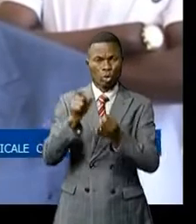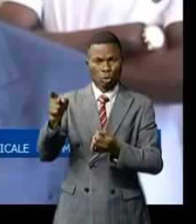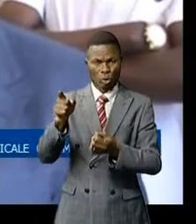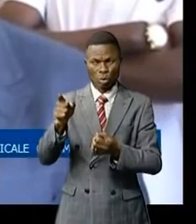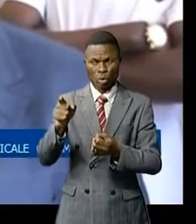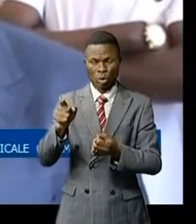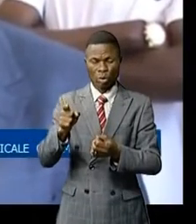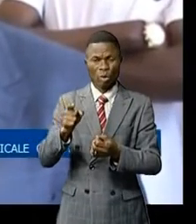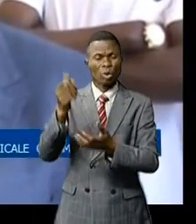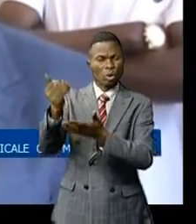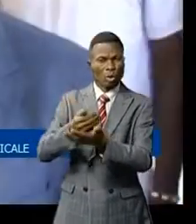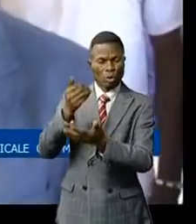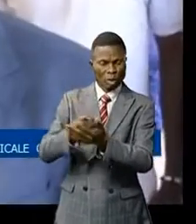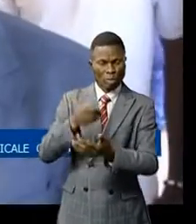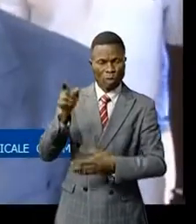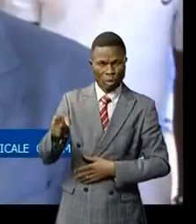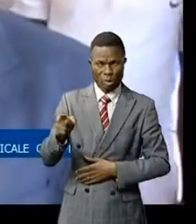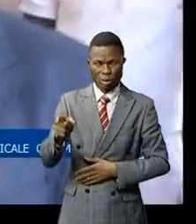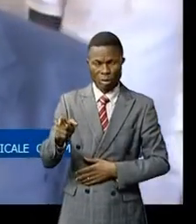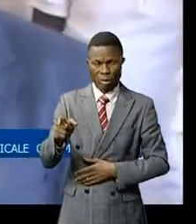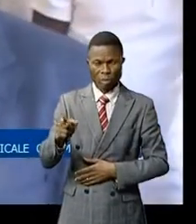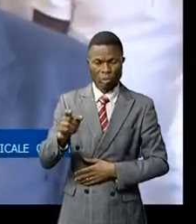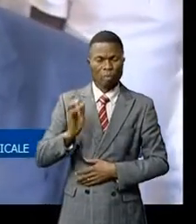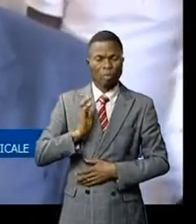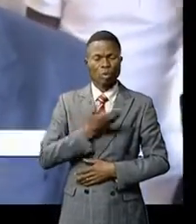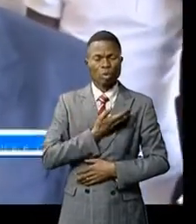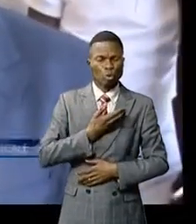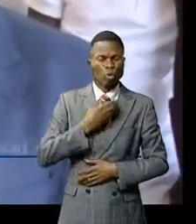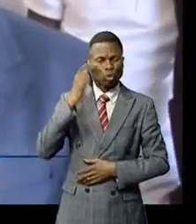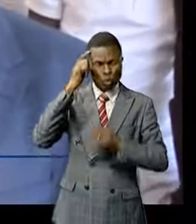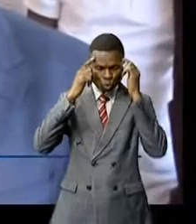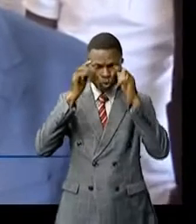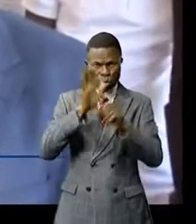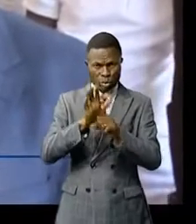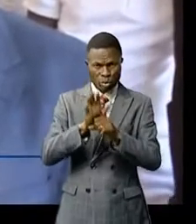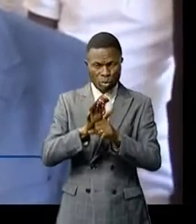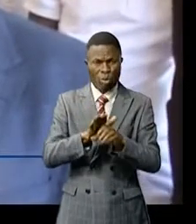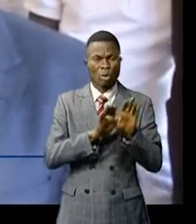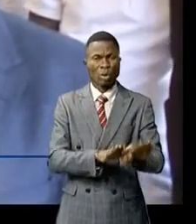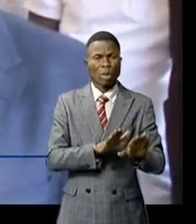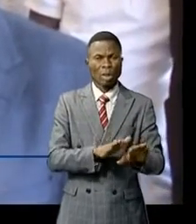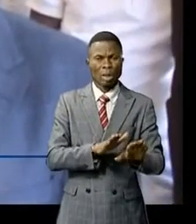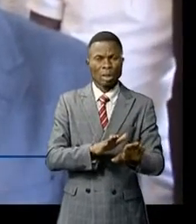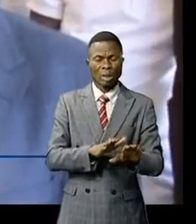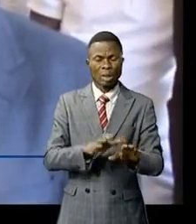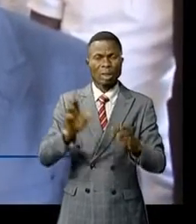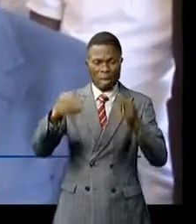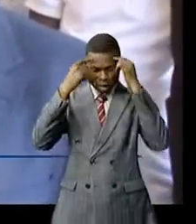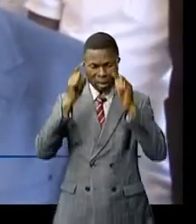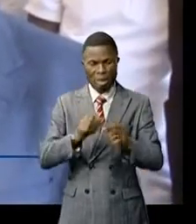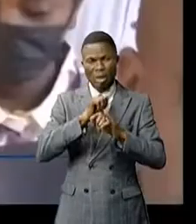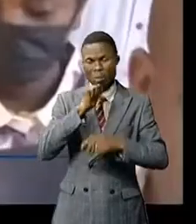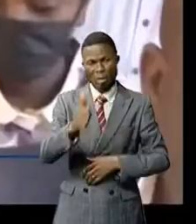Amperex Technologies. Notre souci majeur et longtemps attendu dans tous les accords est de